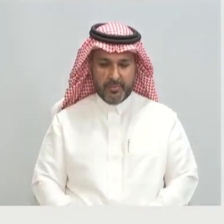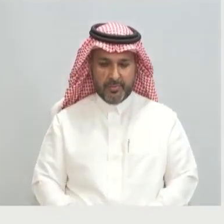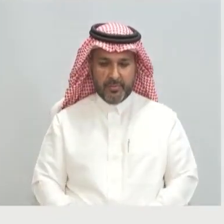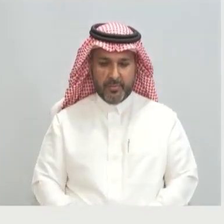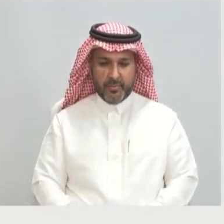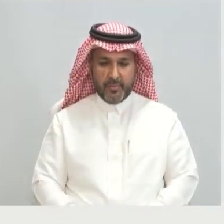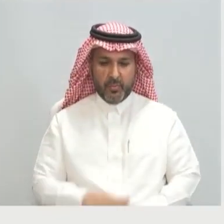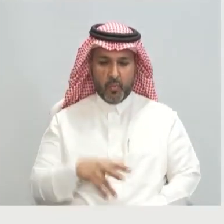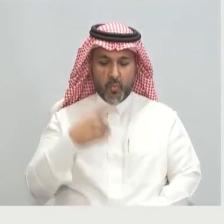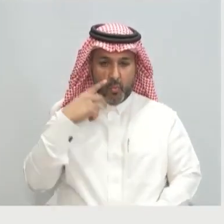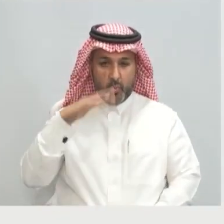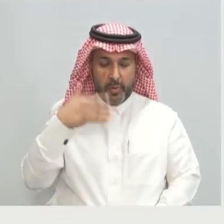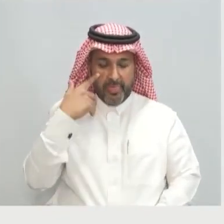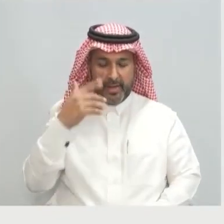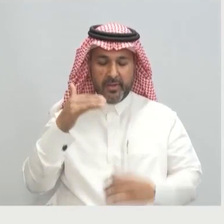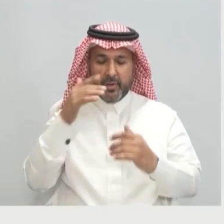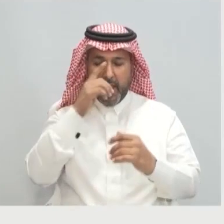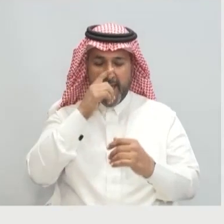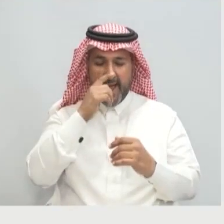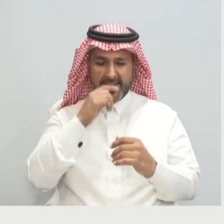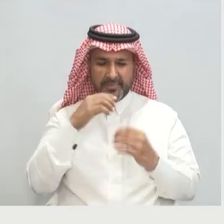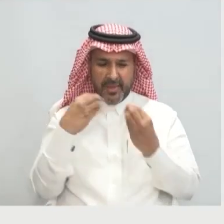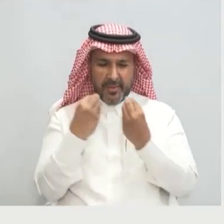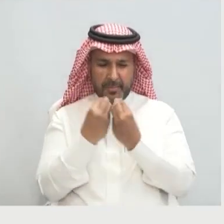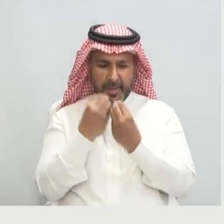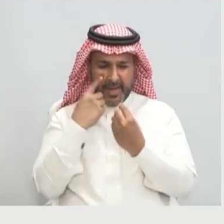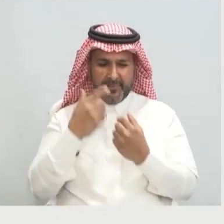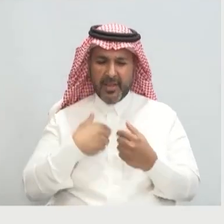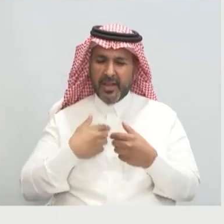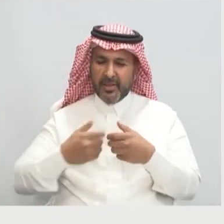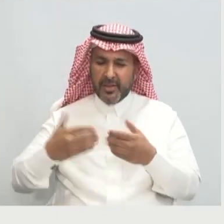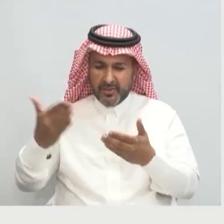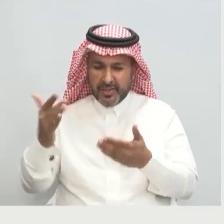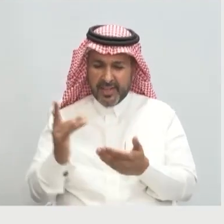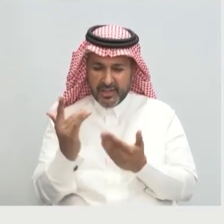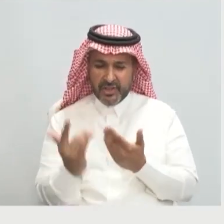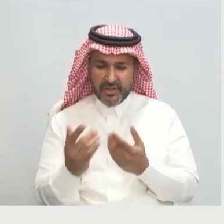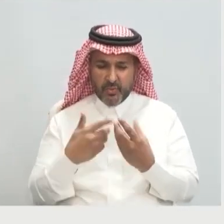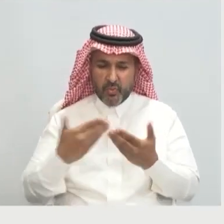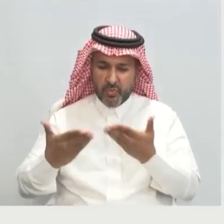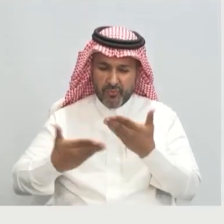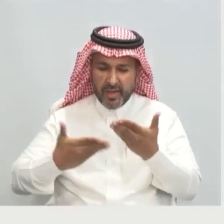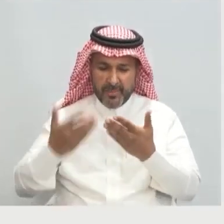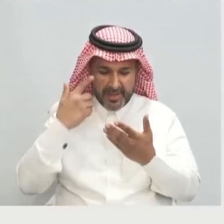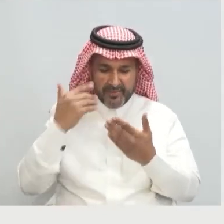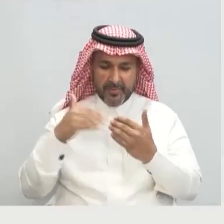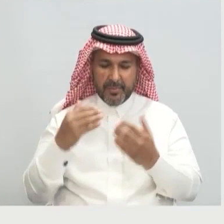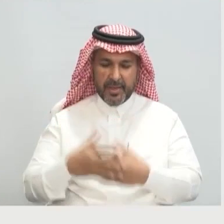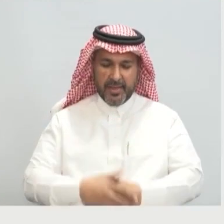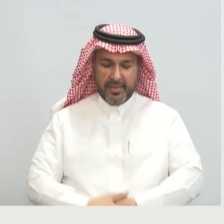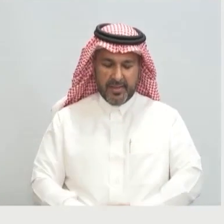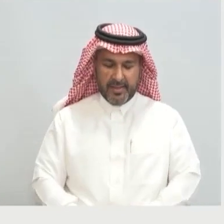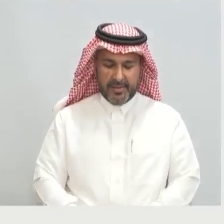علاقه شخصيه والتركيز على التواصل دائما في المنظمات يبحثون عن القناه التي تسعى لتكوين علاقه شخصيه ما بين الموظفين وتساعد في